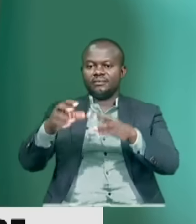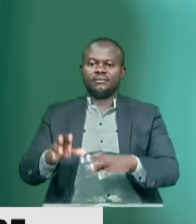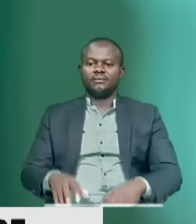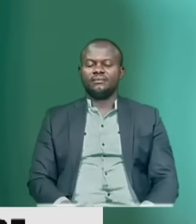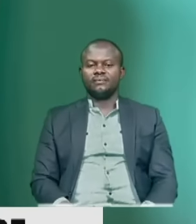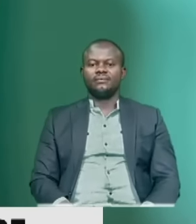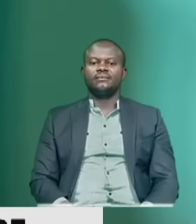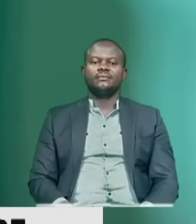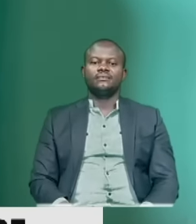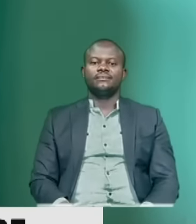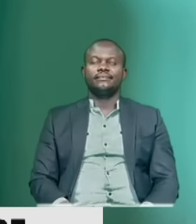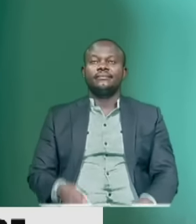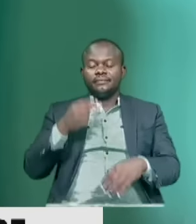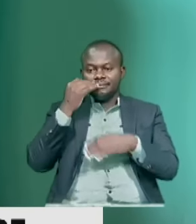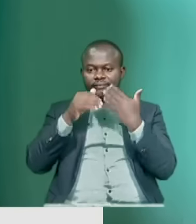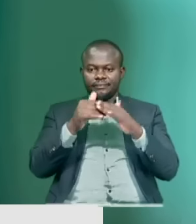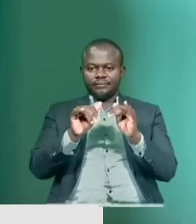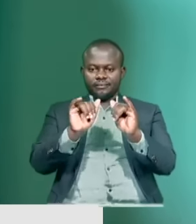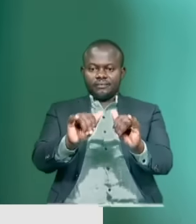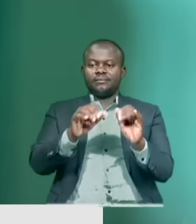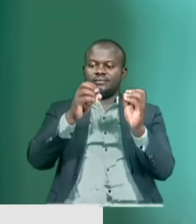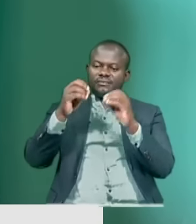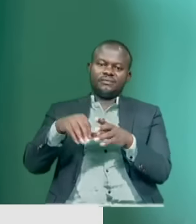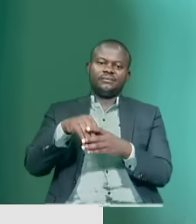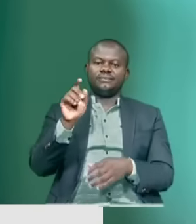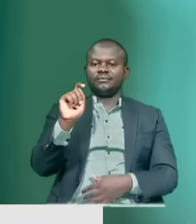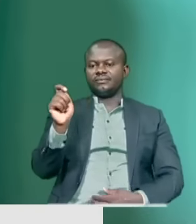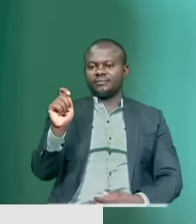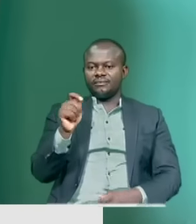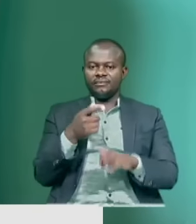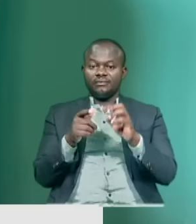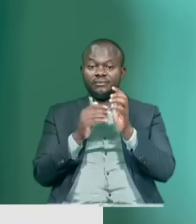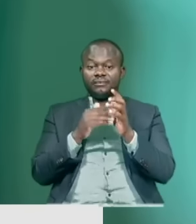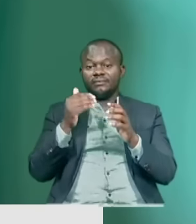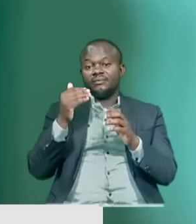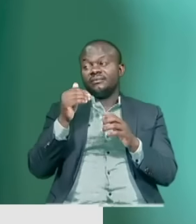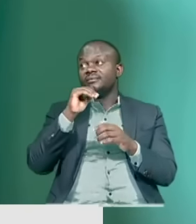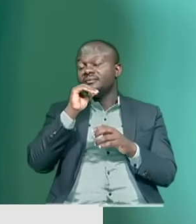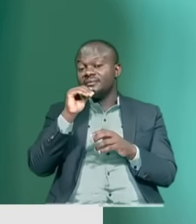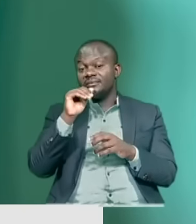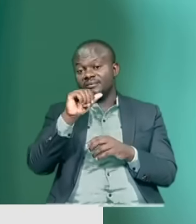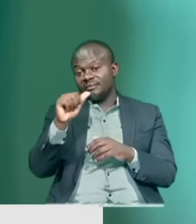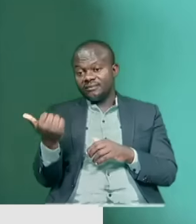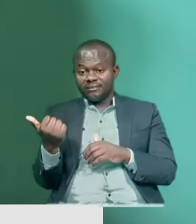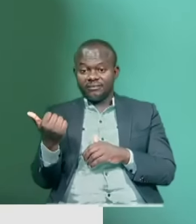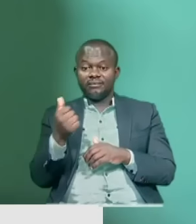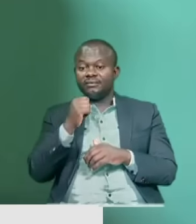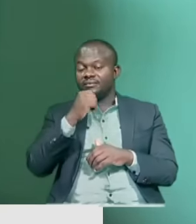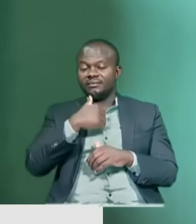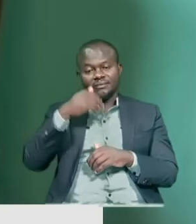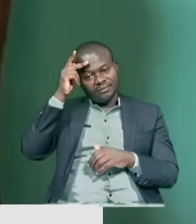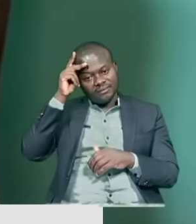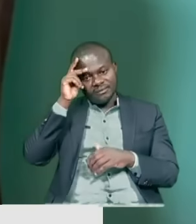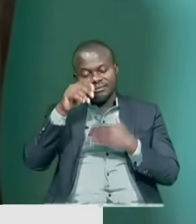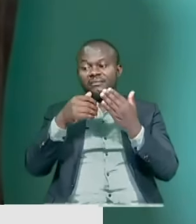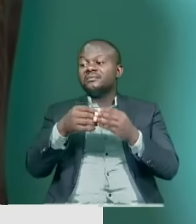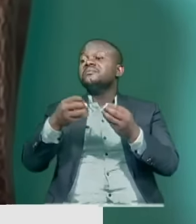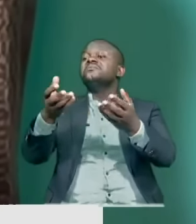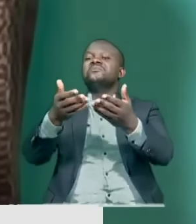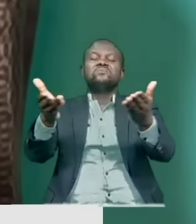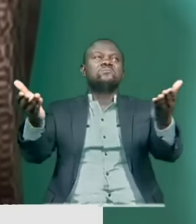Iyo nyishigaje ita muri toilette. Ariko ubwo bitabujije ko hari abo batafite ubumenyi wenda bakayitaho